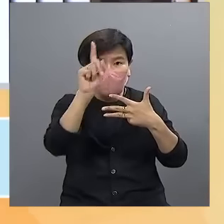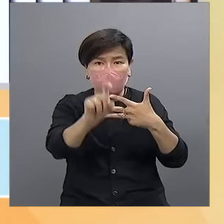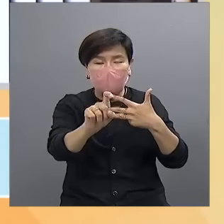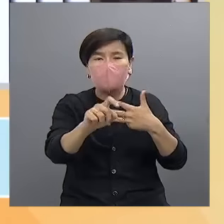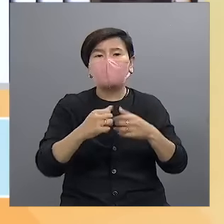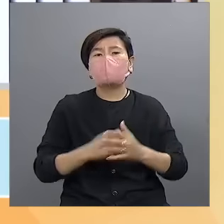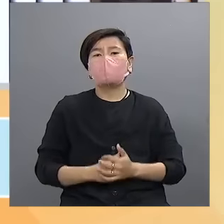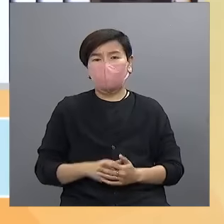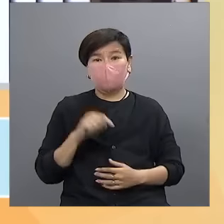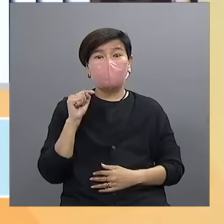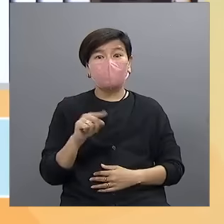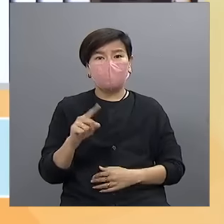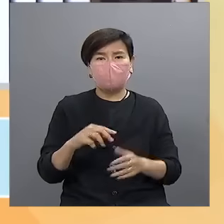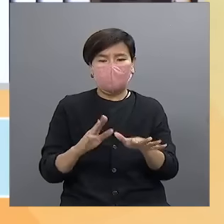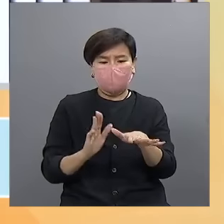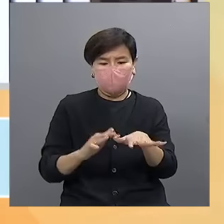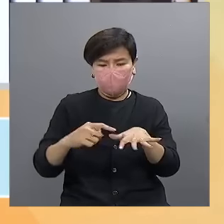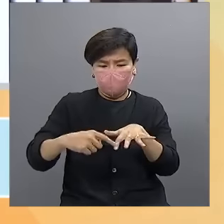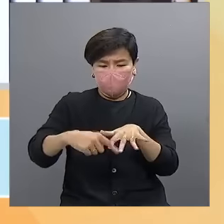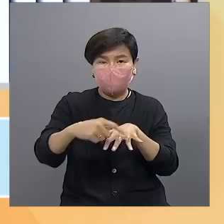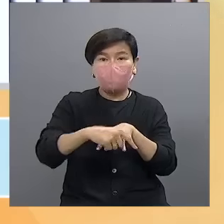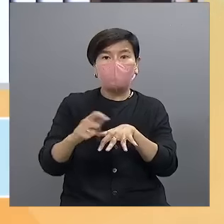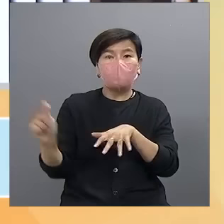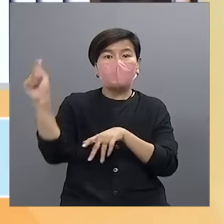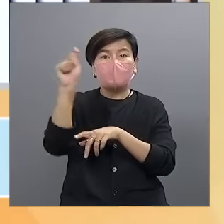เกิสดวา LEFในคนraits คนทาย